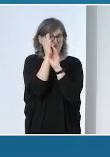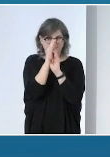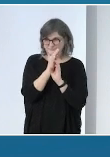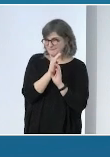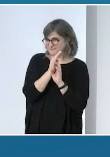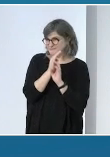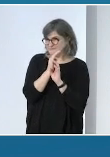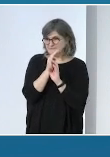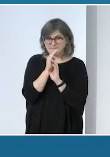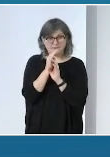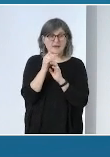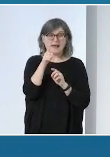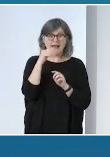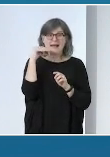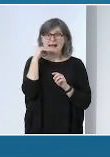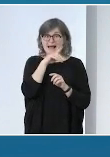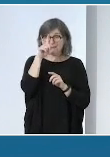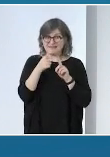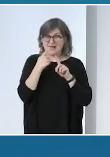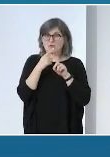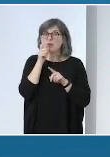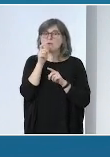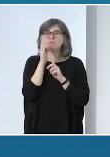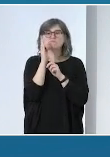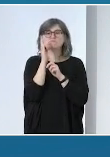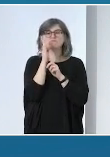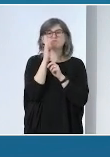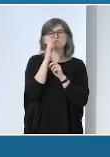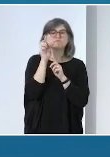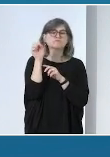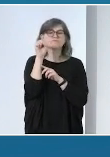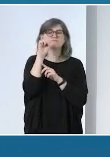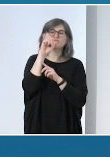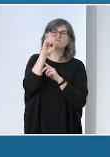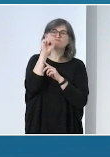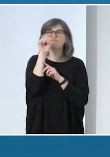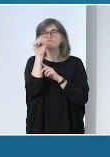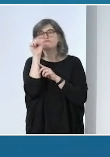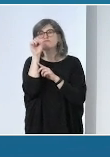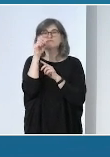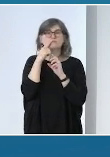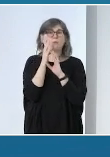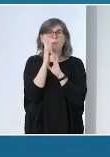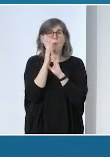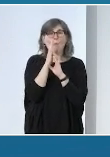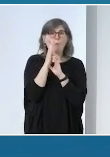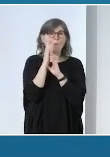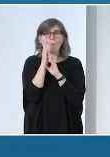Et rapide, c'est très important. C'est-à-dire que si je fais ça, l'appareil vestibulaire, il ne fait rien.